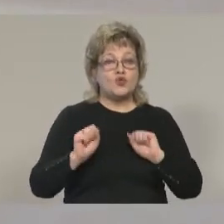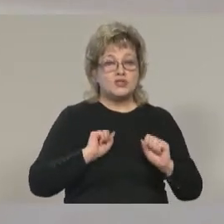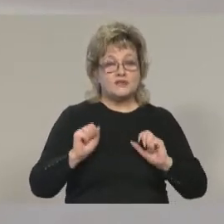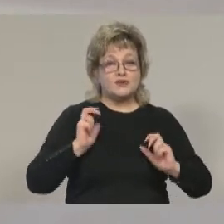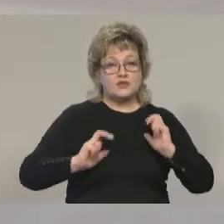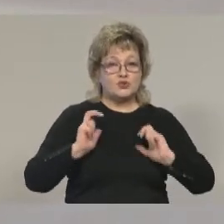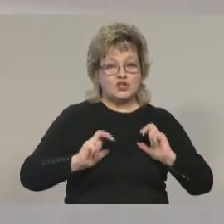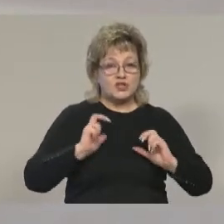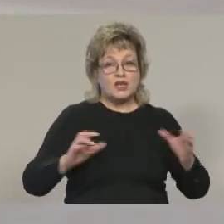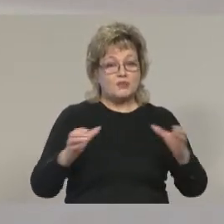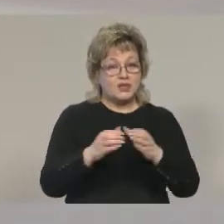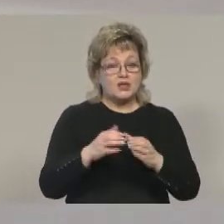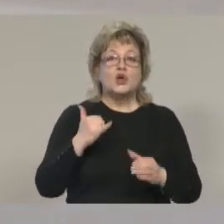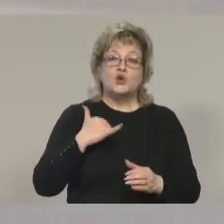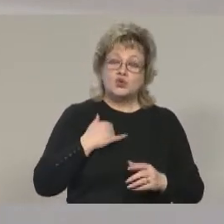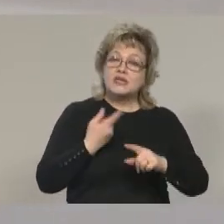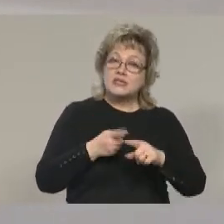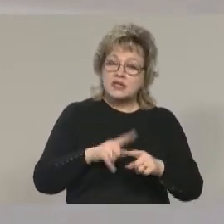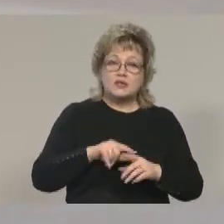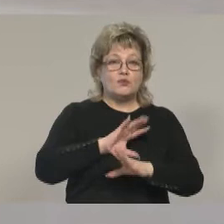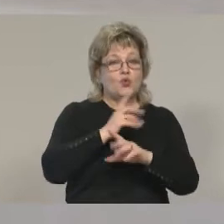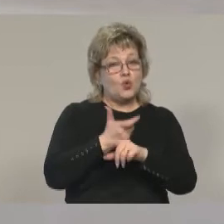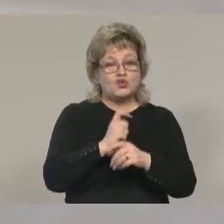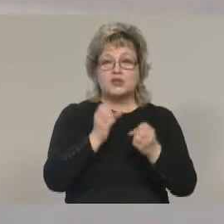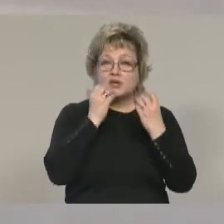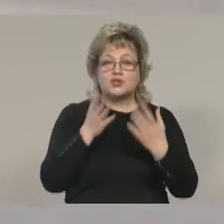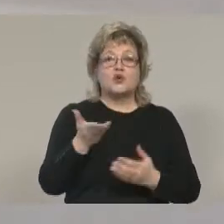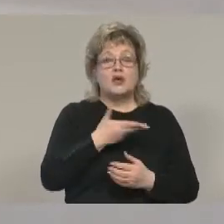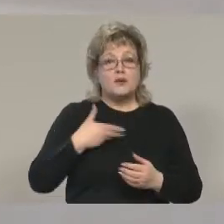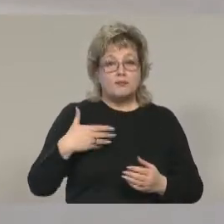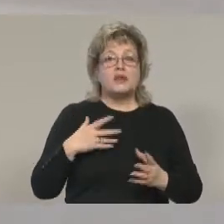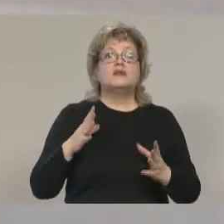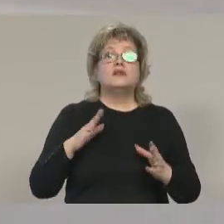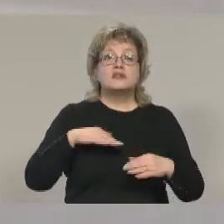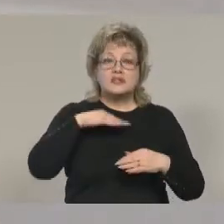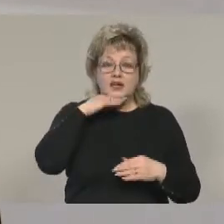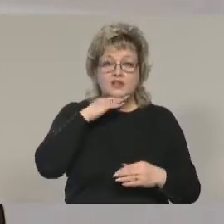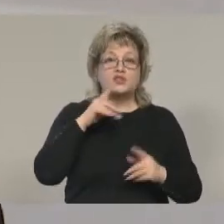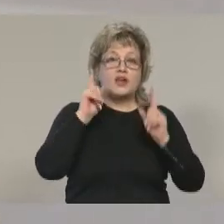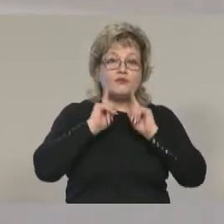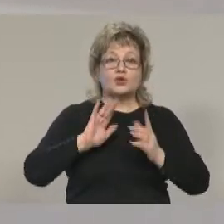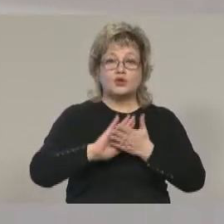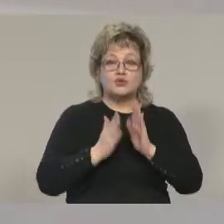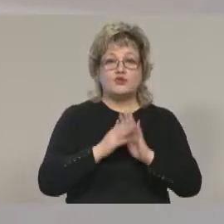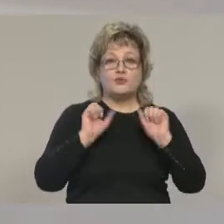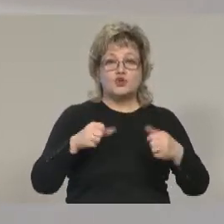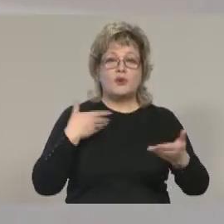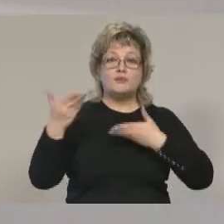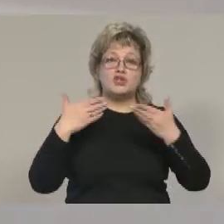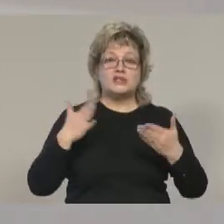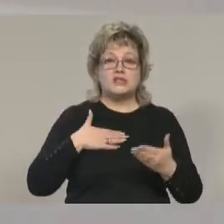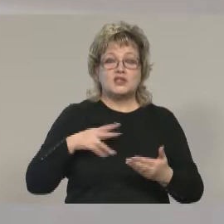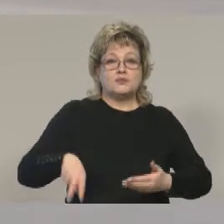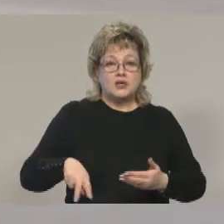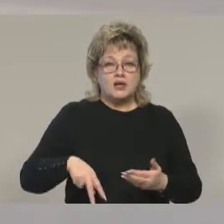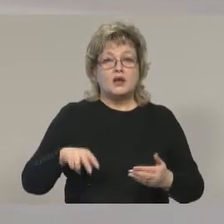студенческие объединения, студенческий совет. У нас с этим очень хорошо. Мы достаточно в комфортных условиях можем общаться с нашим ректоратом.